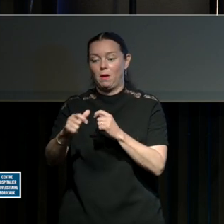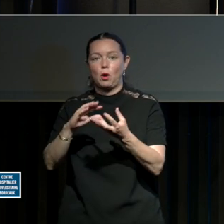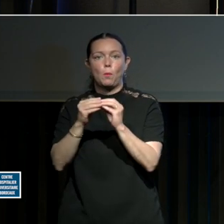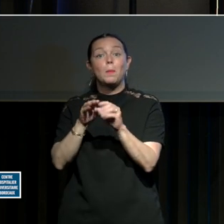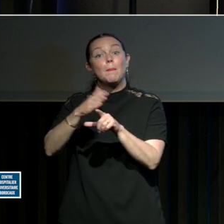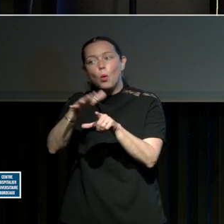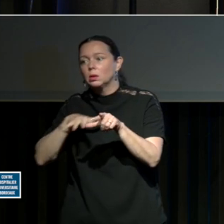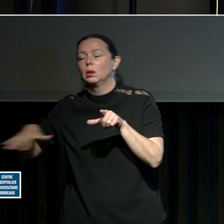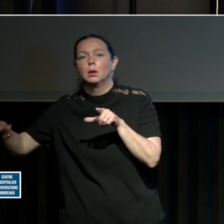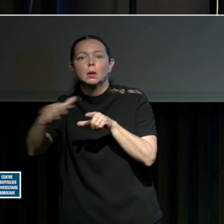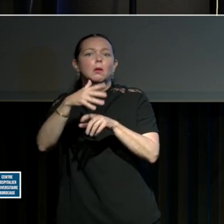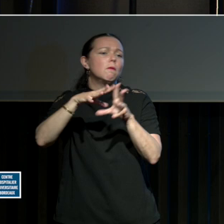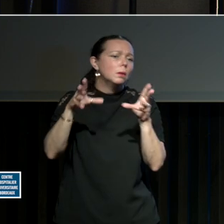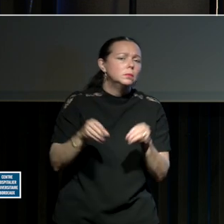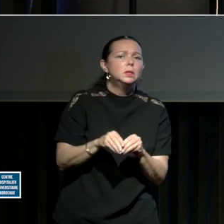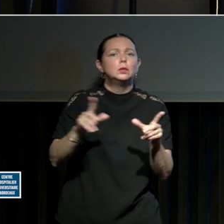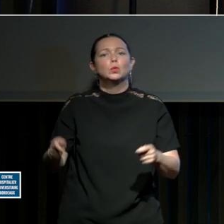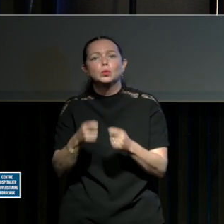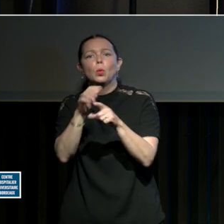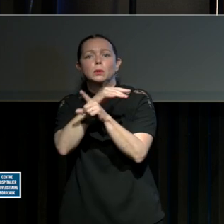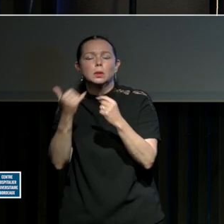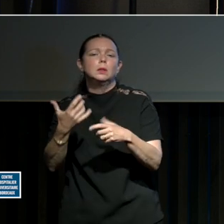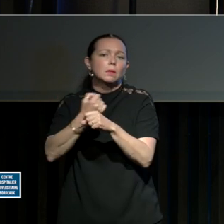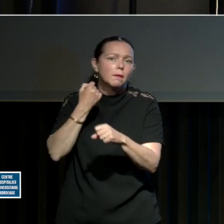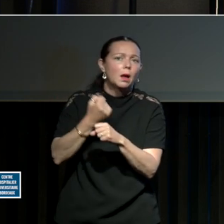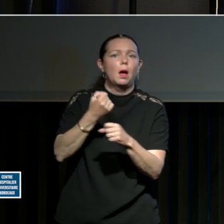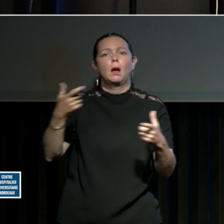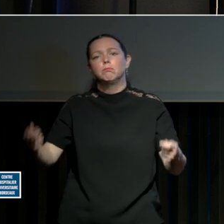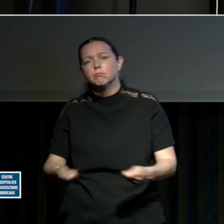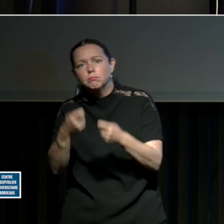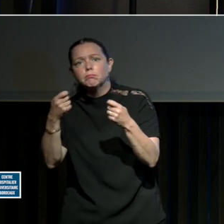différents domaines personnels, familiaux, sociaux, éducatifs, professionnels ou autres.